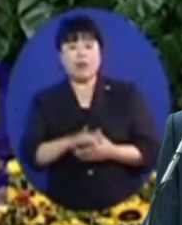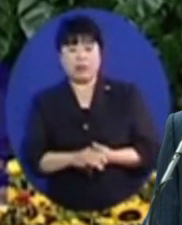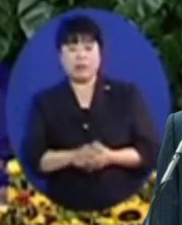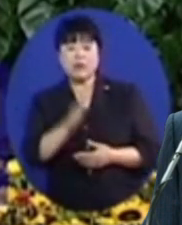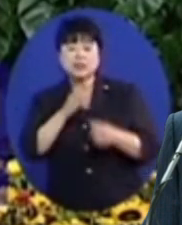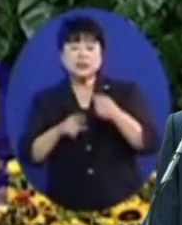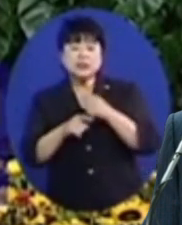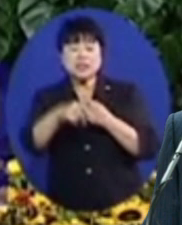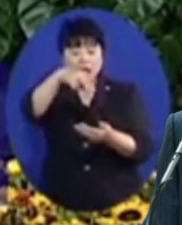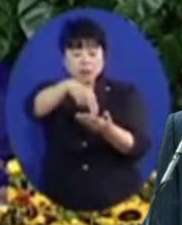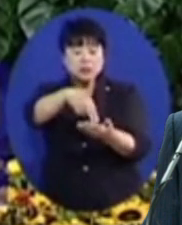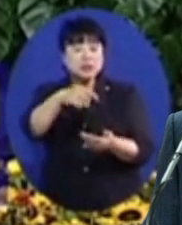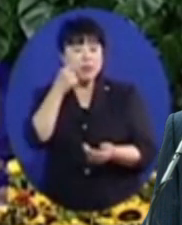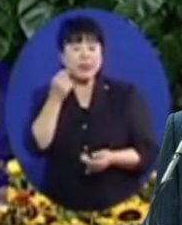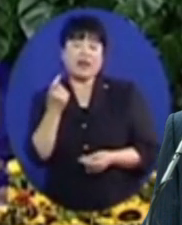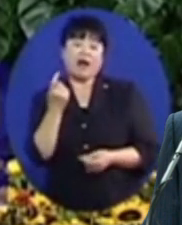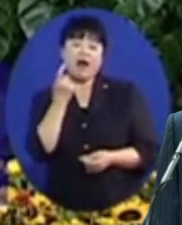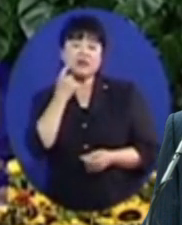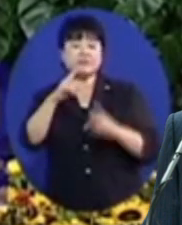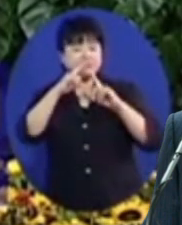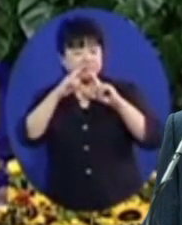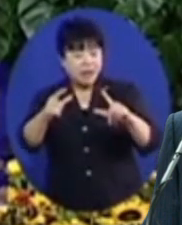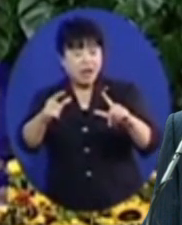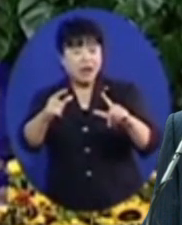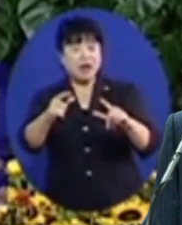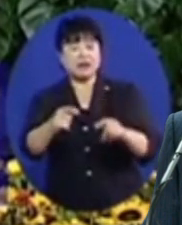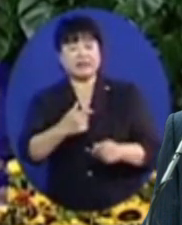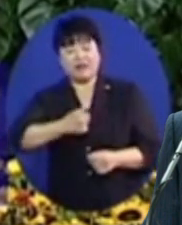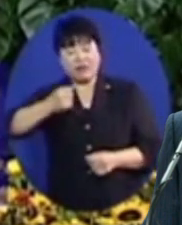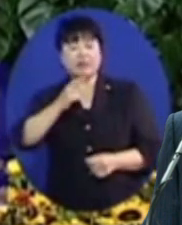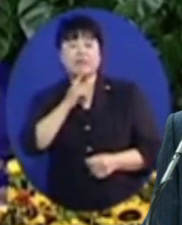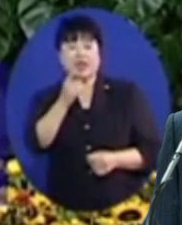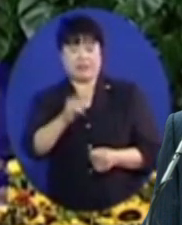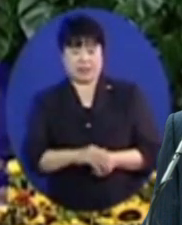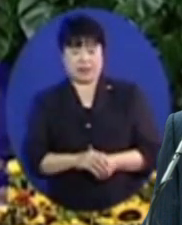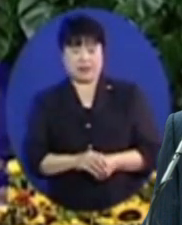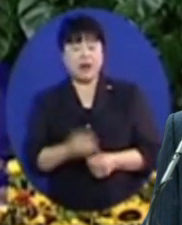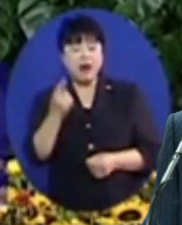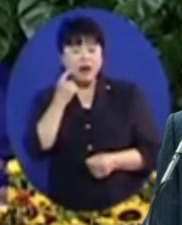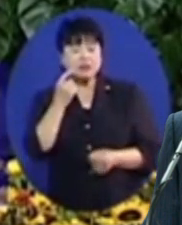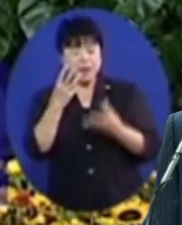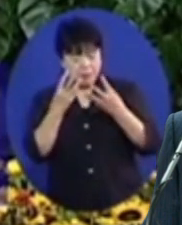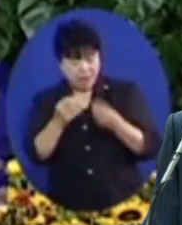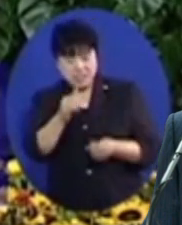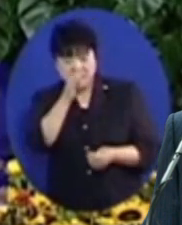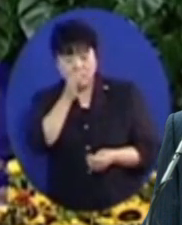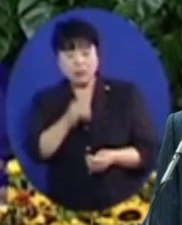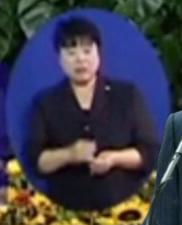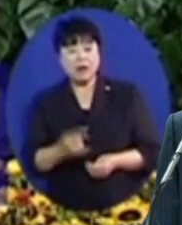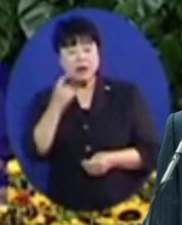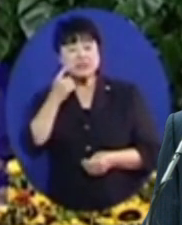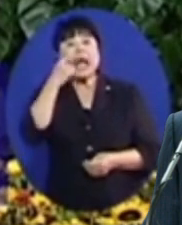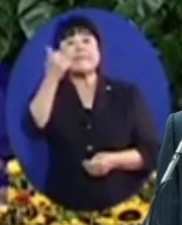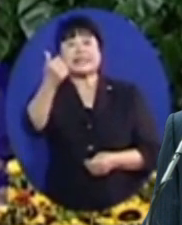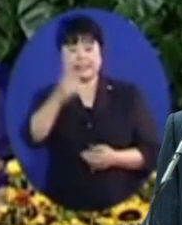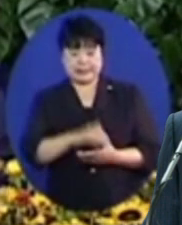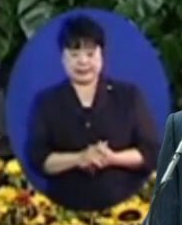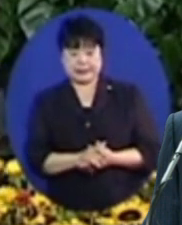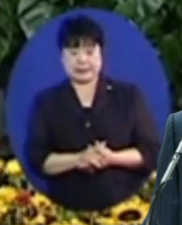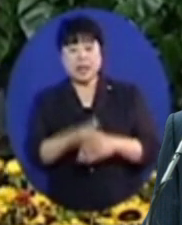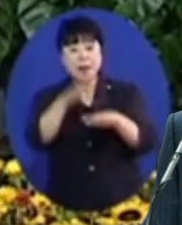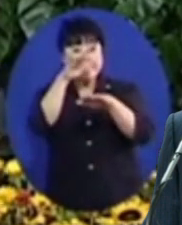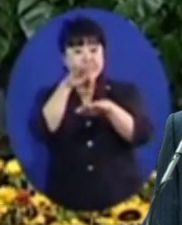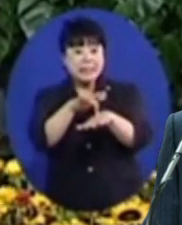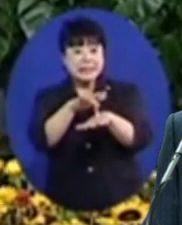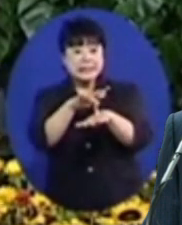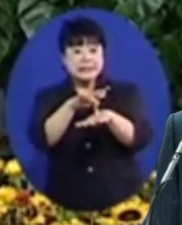진리에 서지 못하고 거짓을 말할 때마다 제 것으로 말하니 이는 그가 거짓말쟁이요 거짓의 아비가 되었습니다. 마귀는